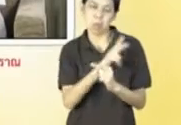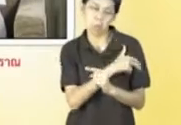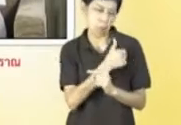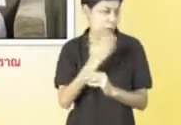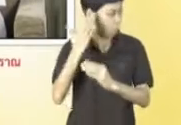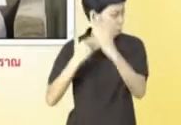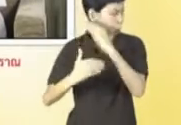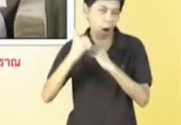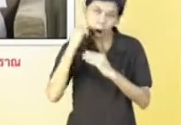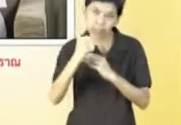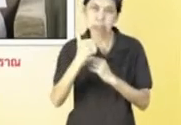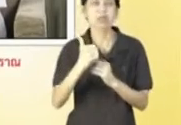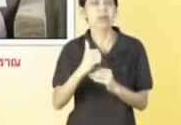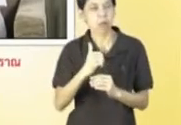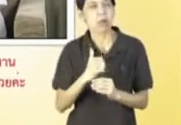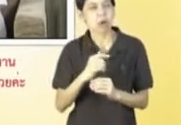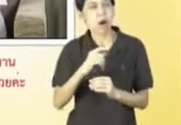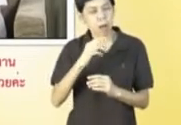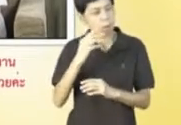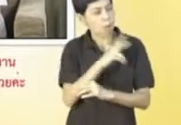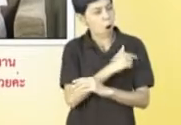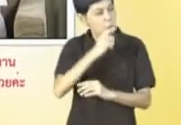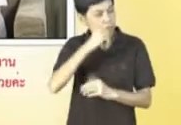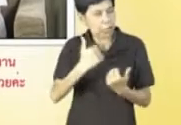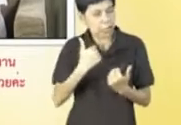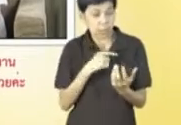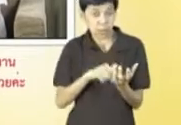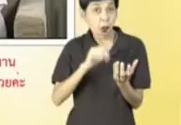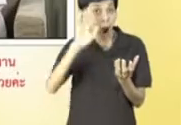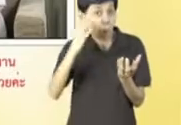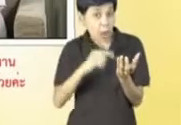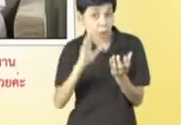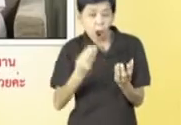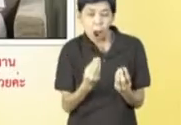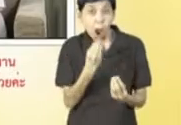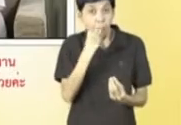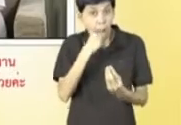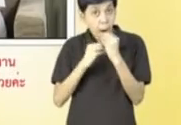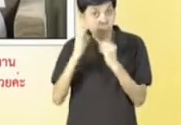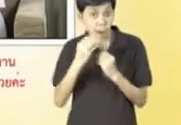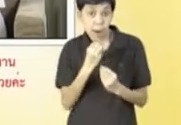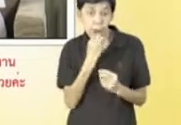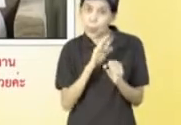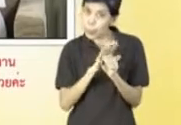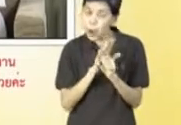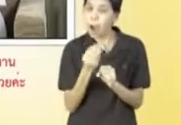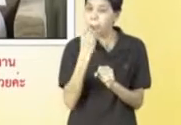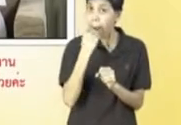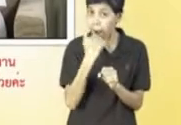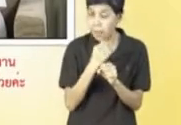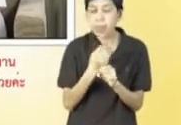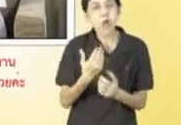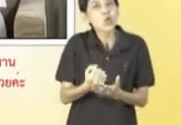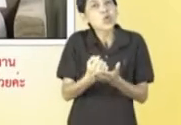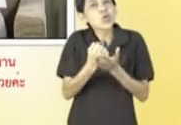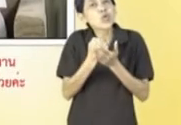ย์แผนโบราณและแผนปัจจุบันด้วยค่ะเนื่องจากใบขี้เหล็กนั้นถ้าเราทานในปริมาณพอดีนะคะจ